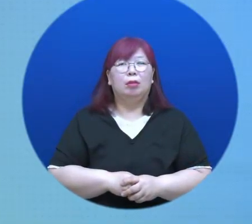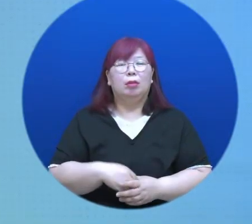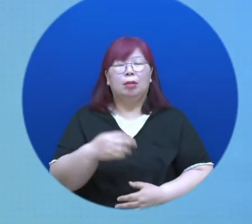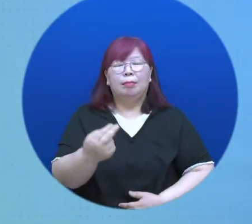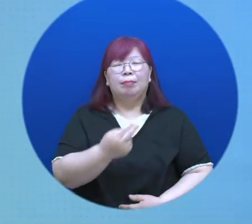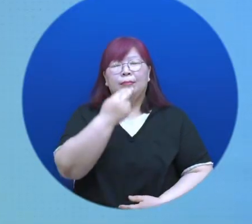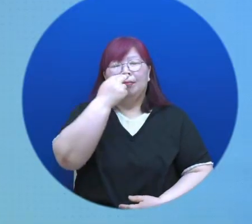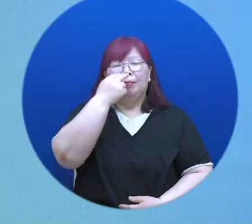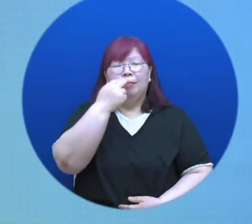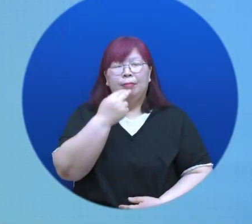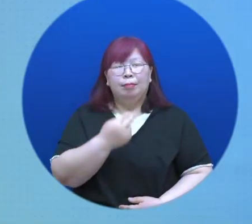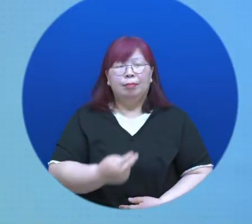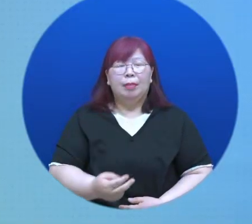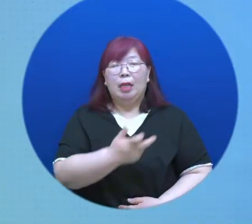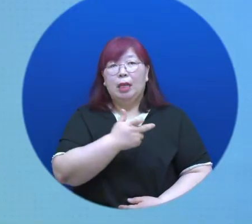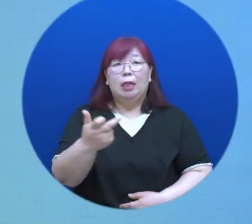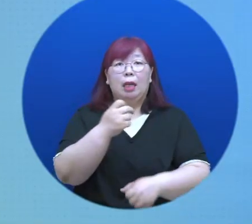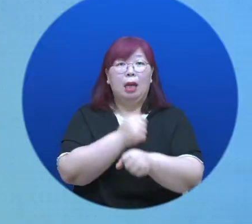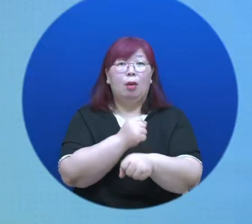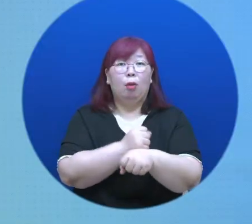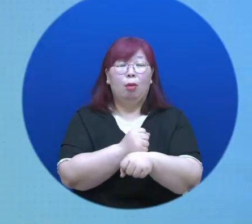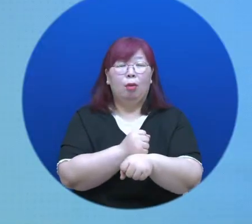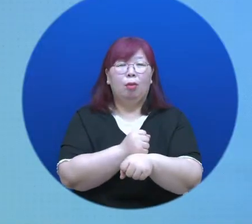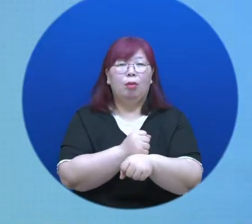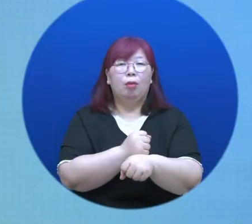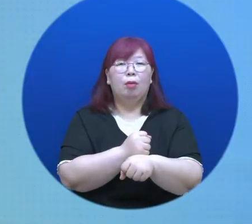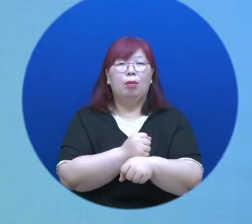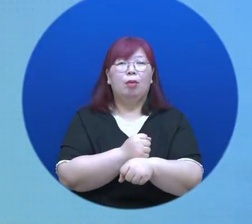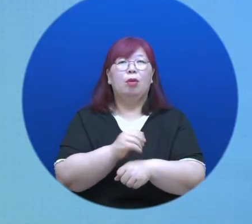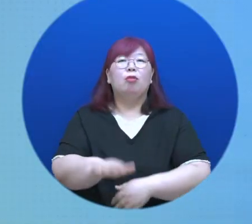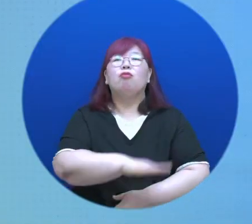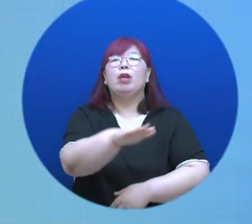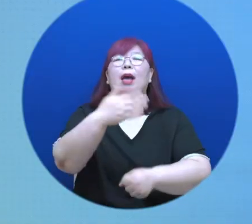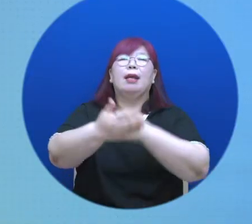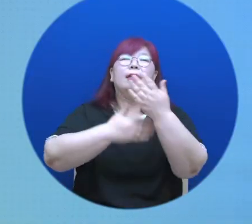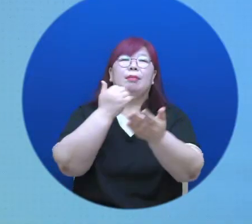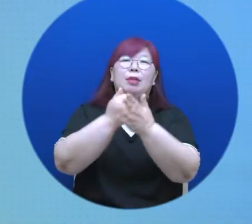하시고 우리 하나님을 바라봅시다.